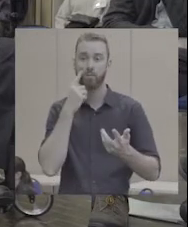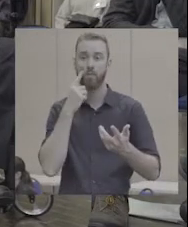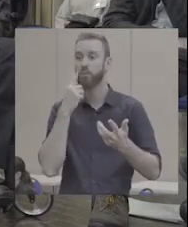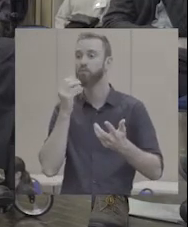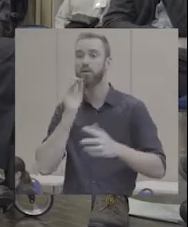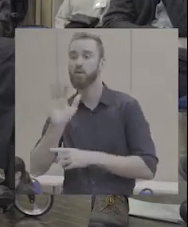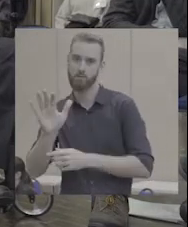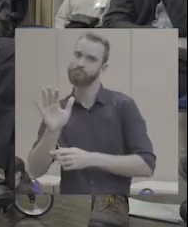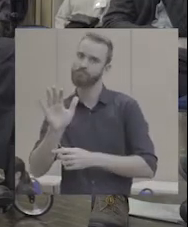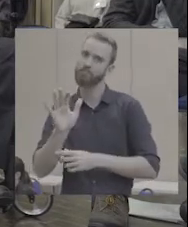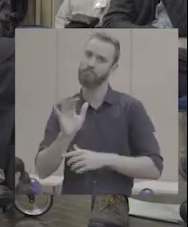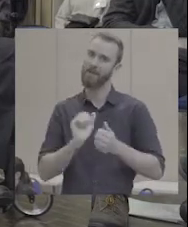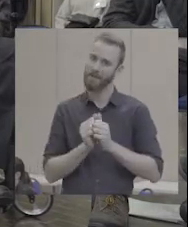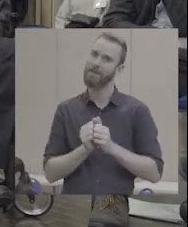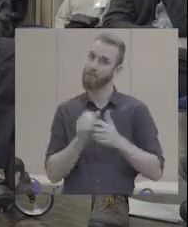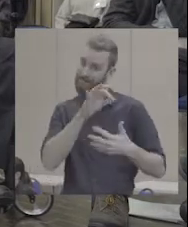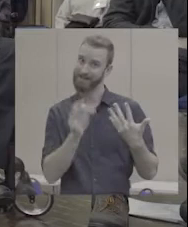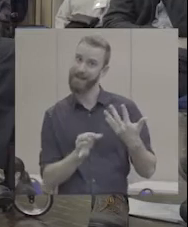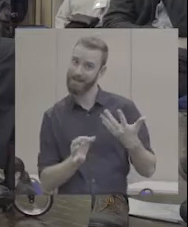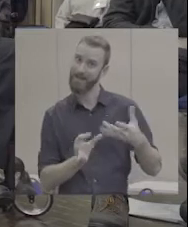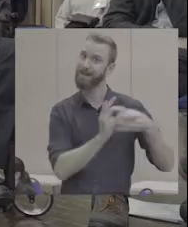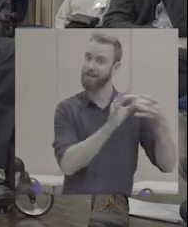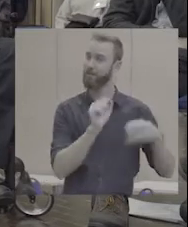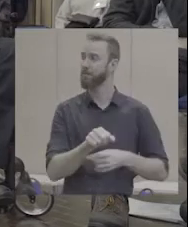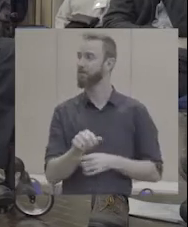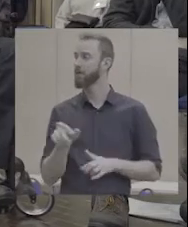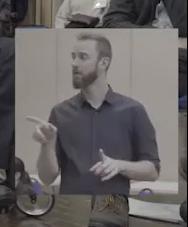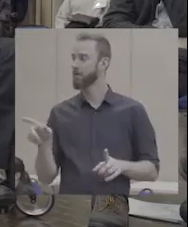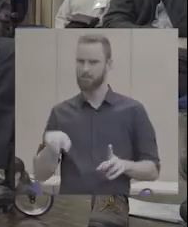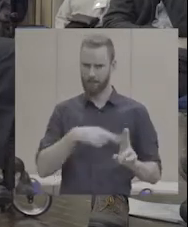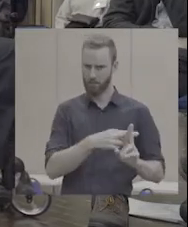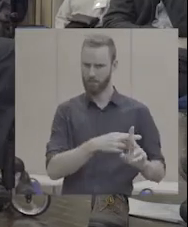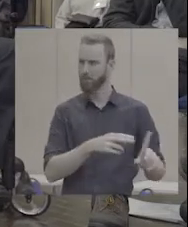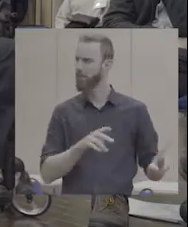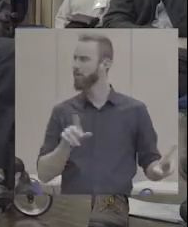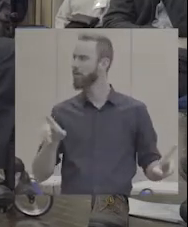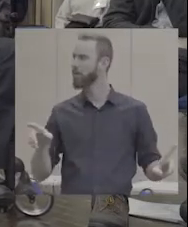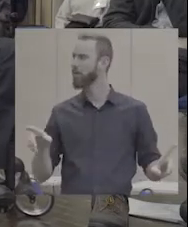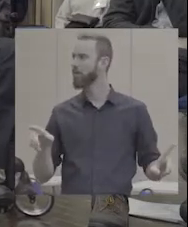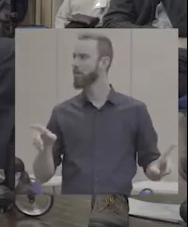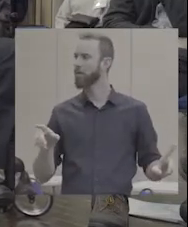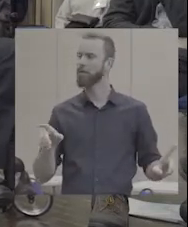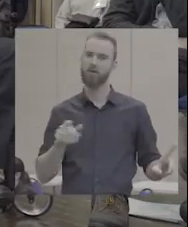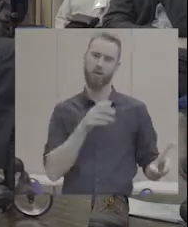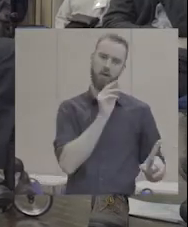domicile en particulier. Je ne sais pas si je réponds à votre question. Non? Quelque chose là-dessus.